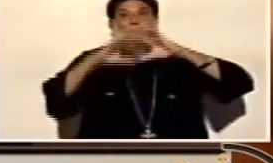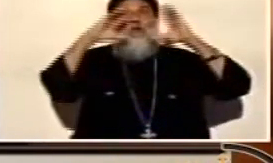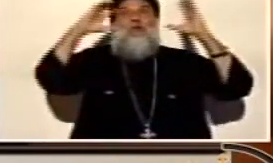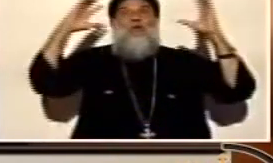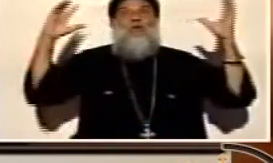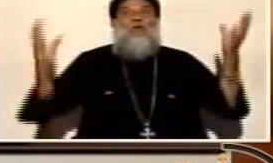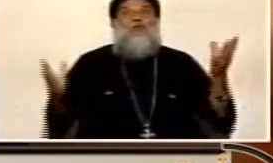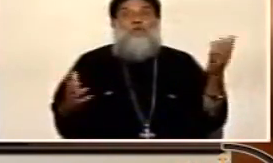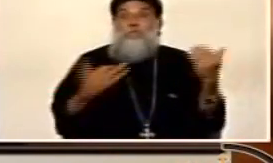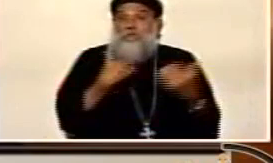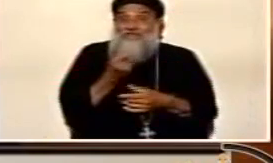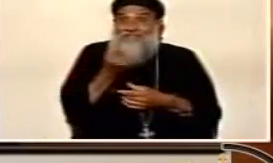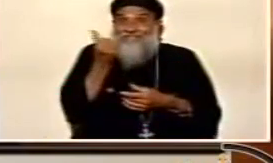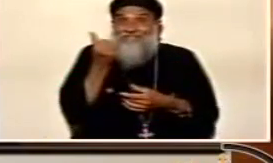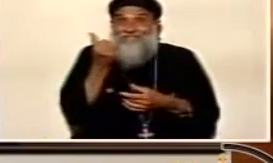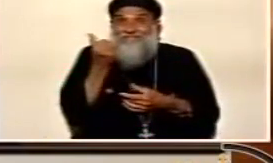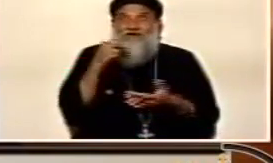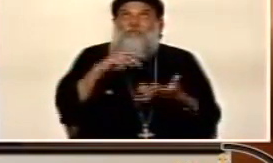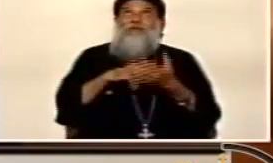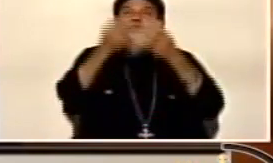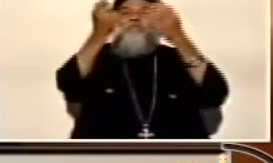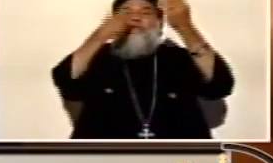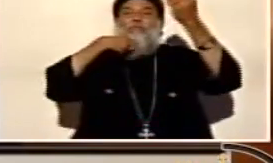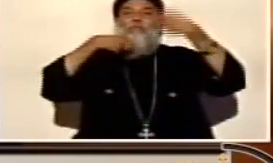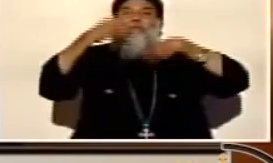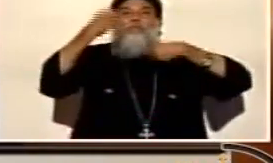شيء، وهو ده عمل ربنا.